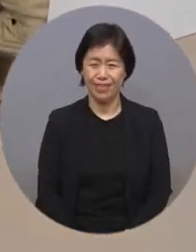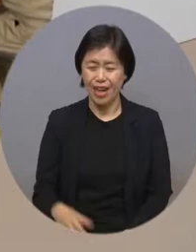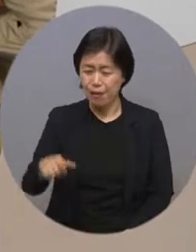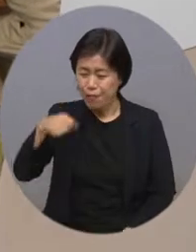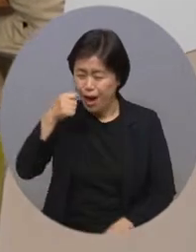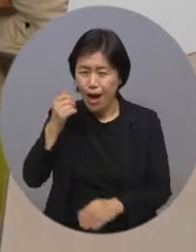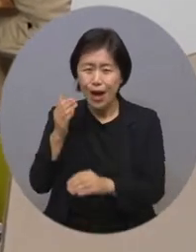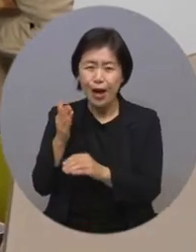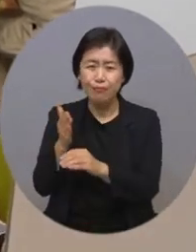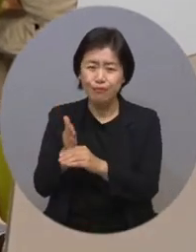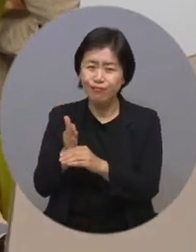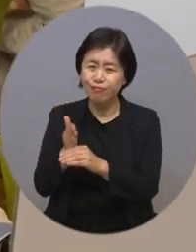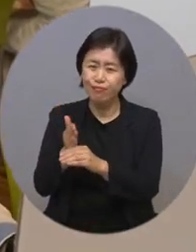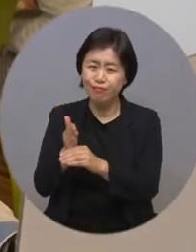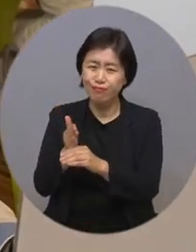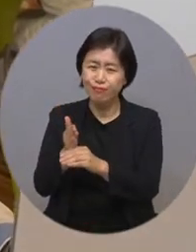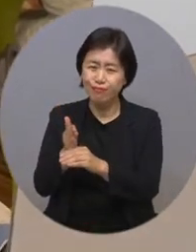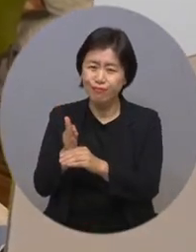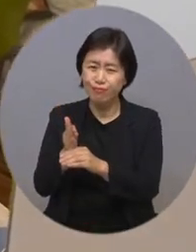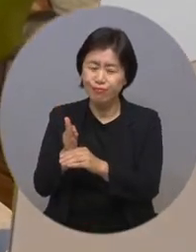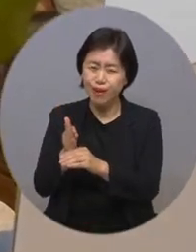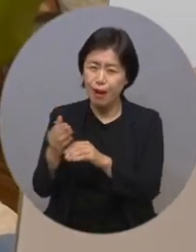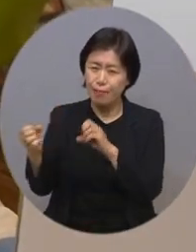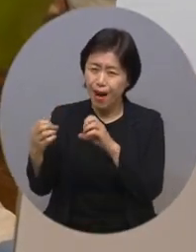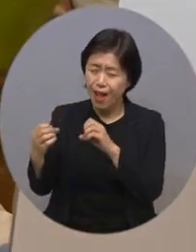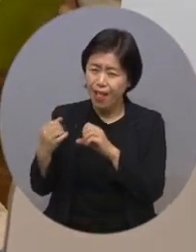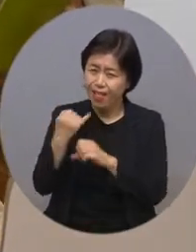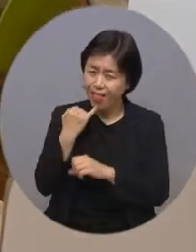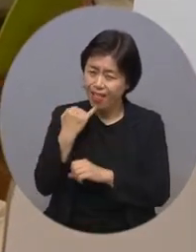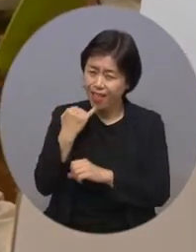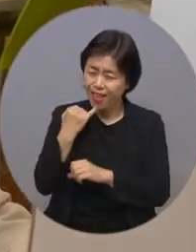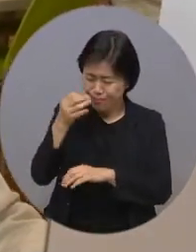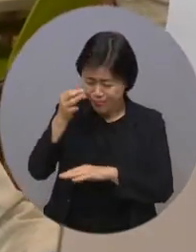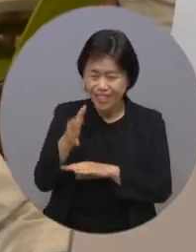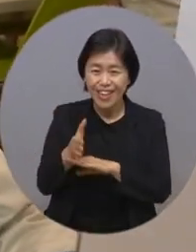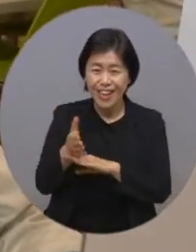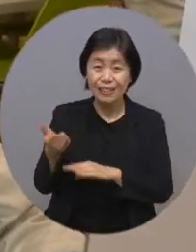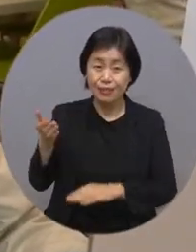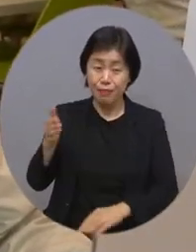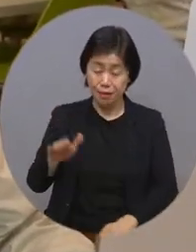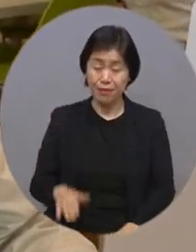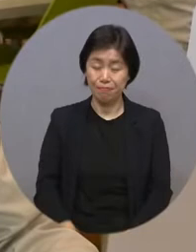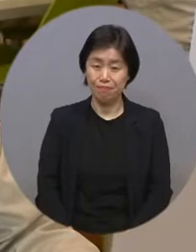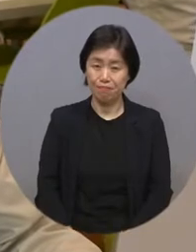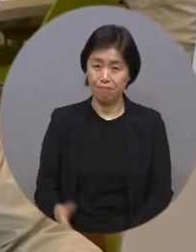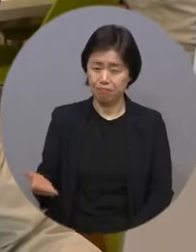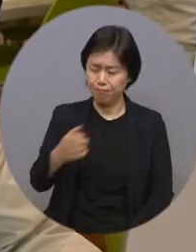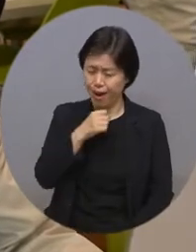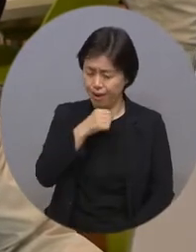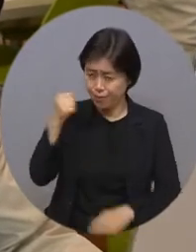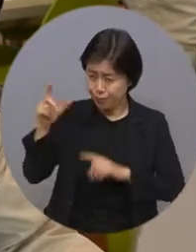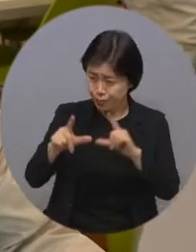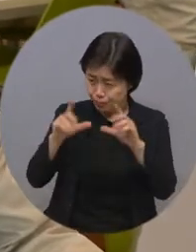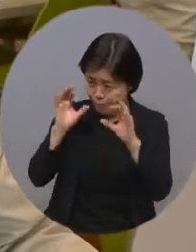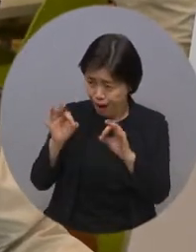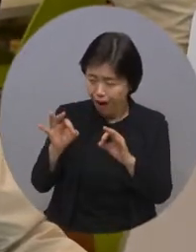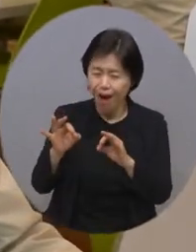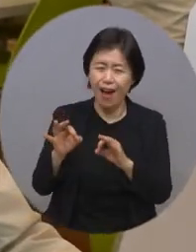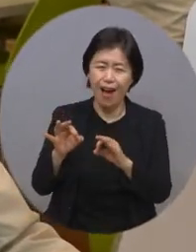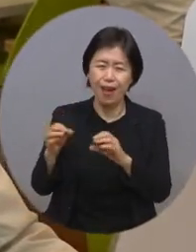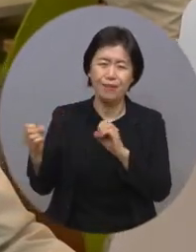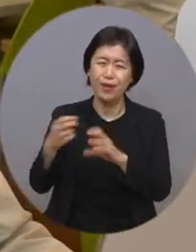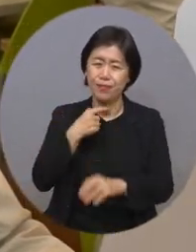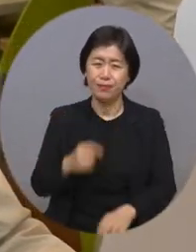중이신데 인터뷰해서 너무 죄송해요. 근데 진짜 너무 맛있게 드시고 계셔가지고 인터뷰를 안 할 수가 없었는데, 네. 혹시